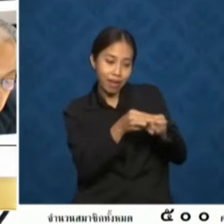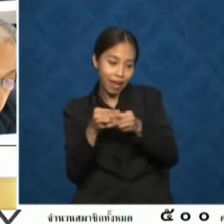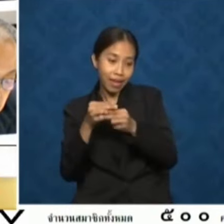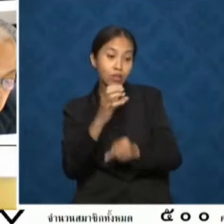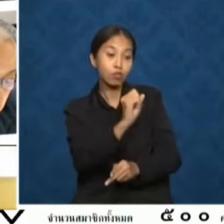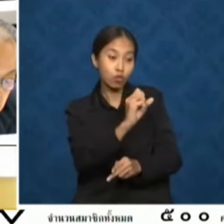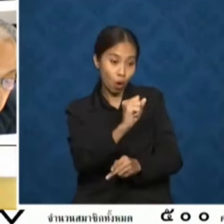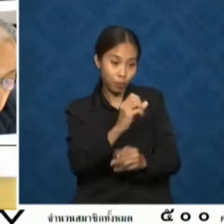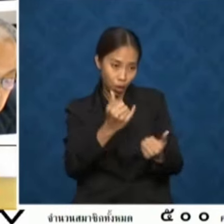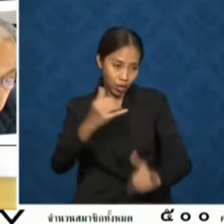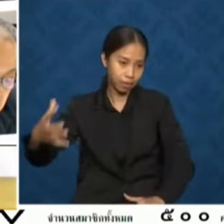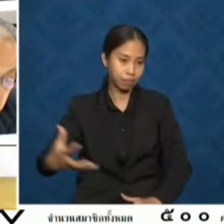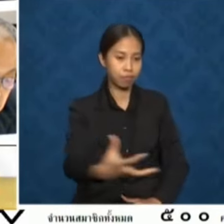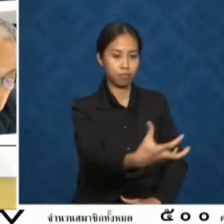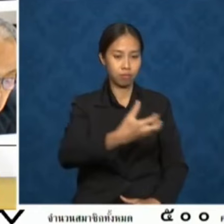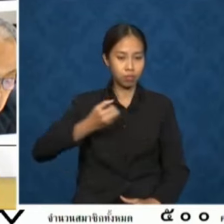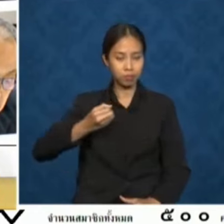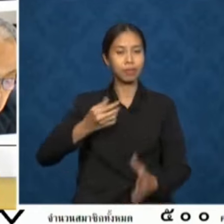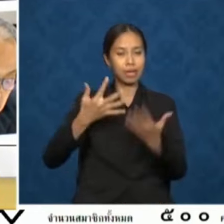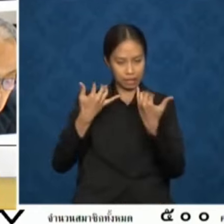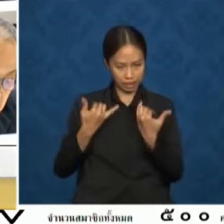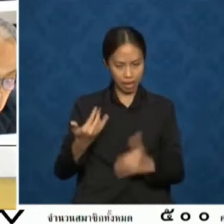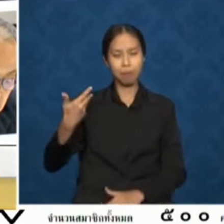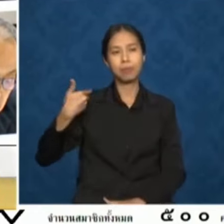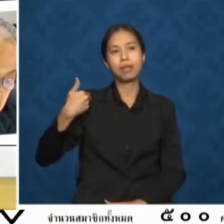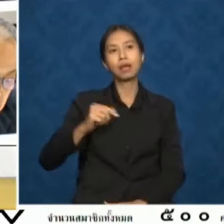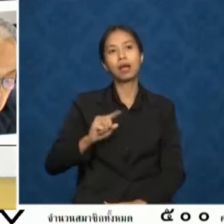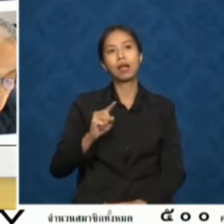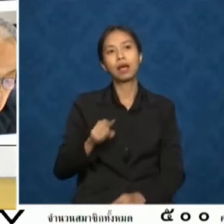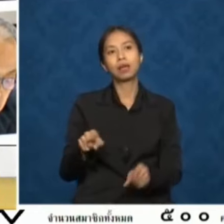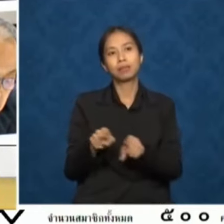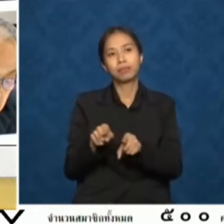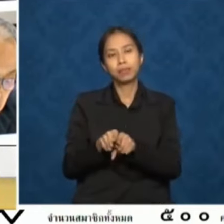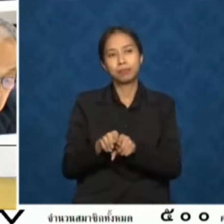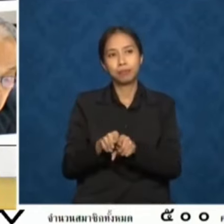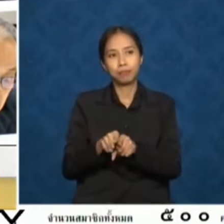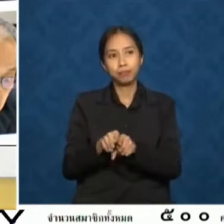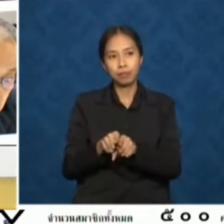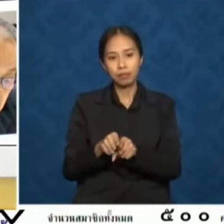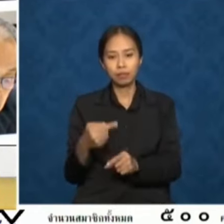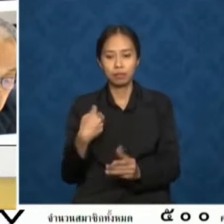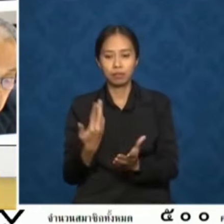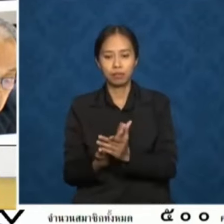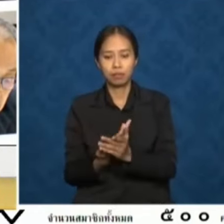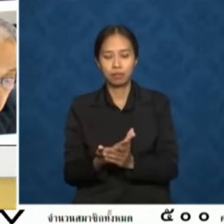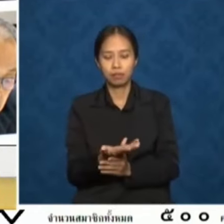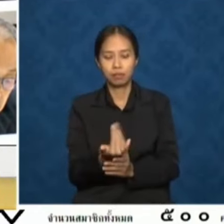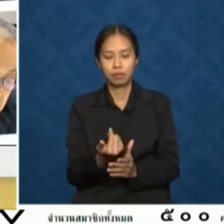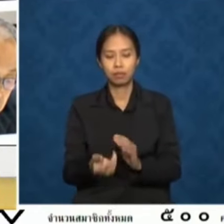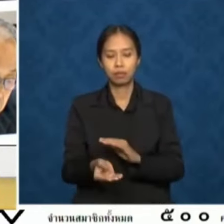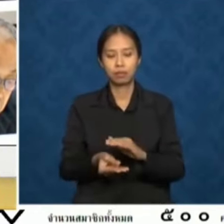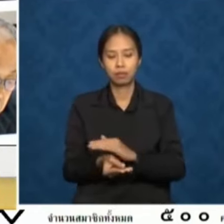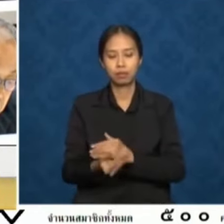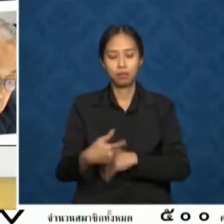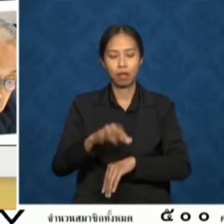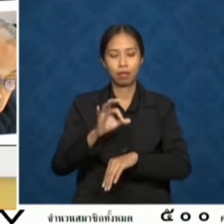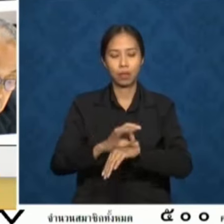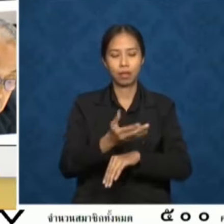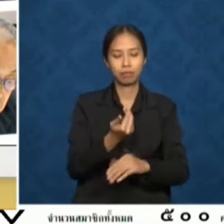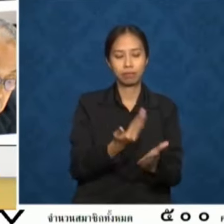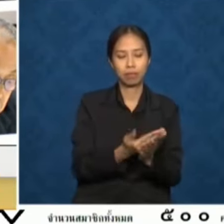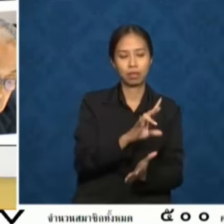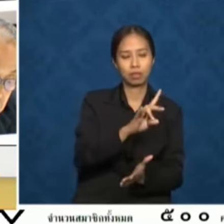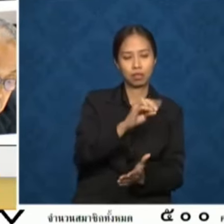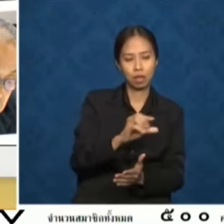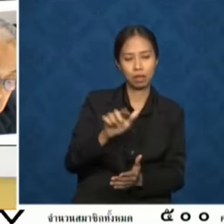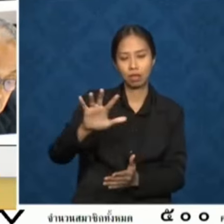การเดินวิ่งครับท่านประธานตกเบ็ดหาตังค์ตำแหน่งนั้น 700,000 ตำแหน่งนี้